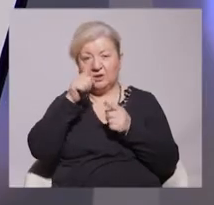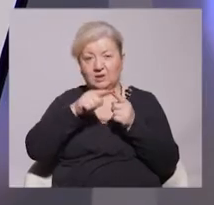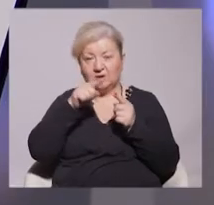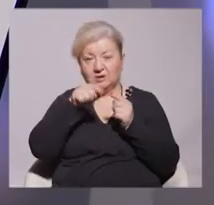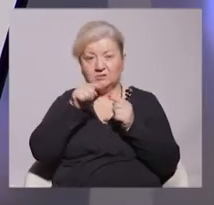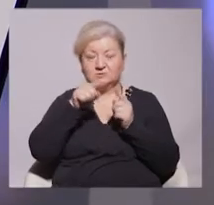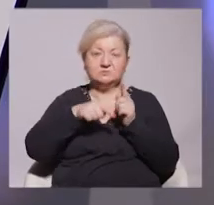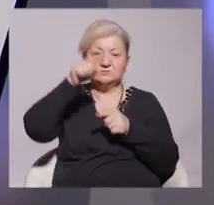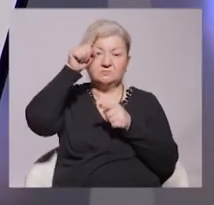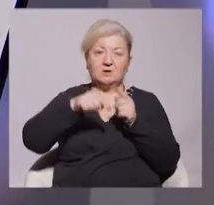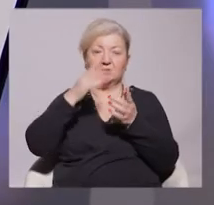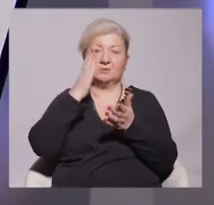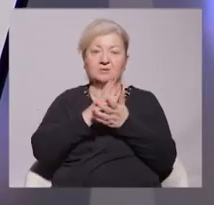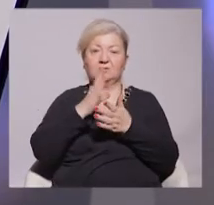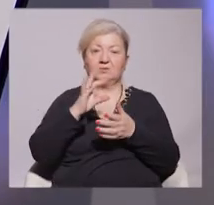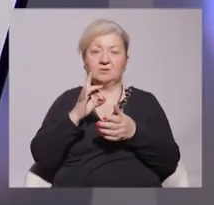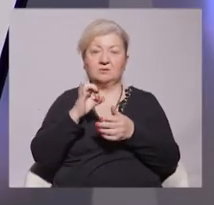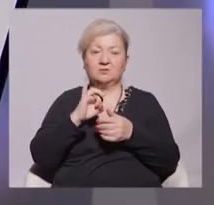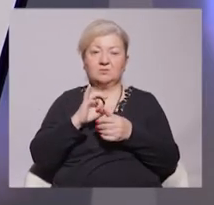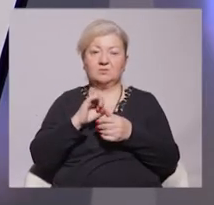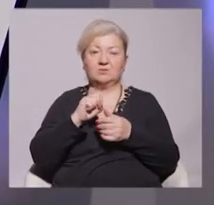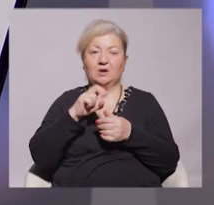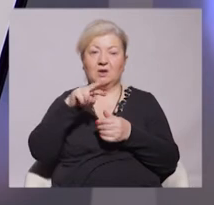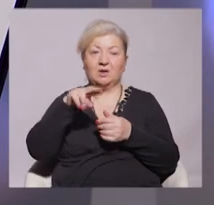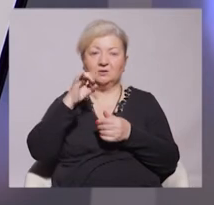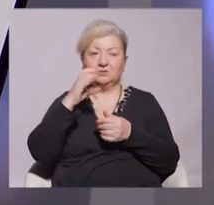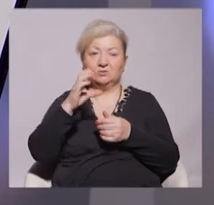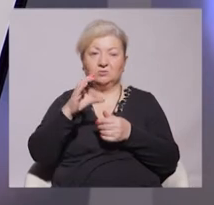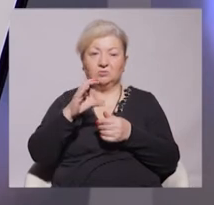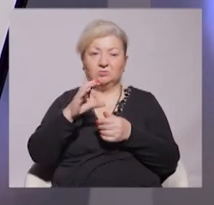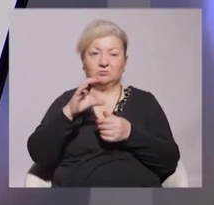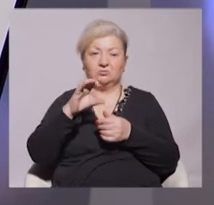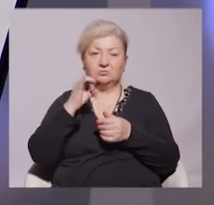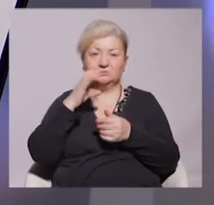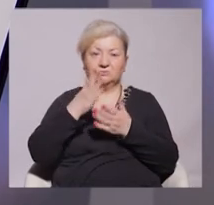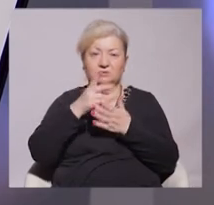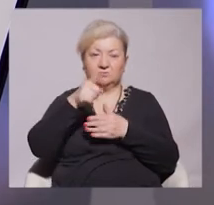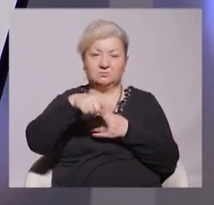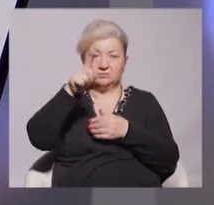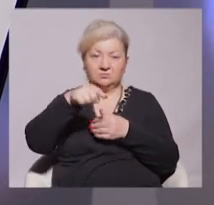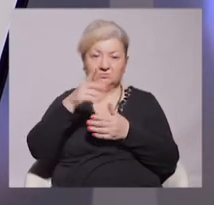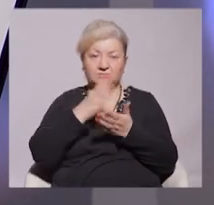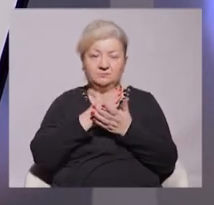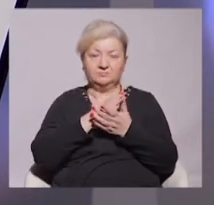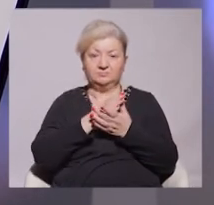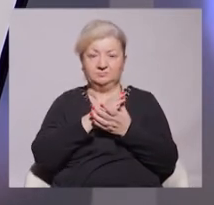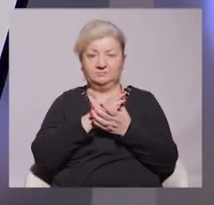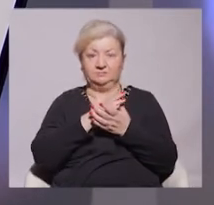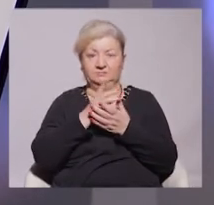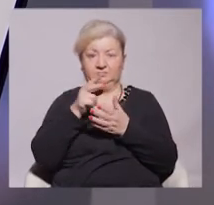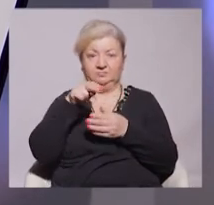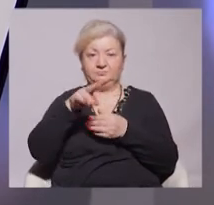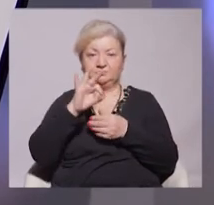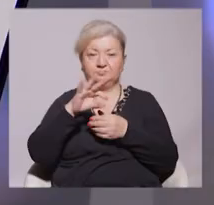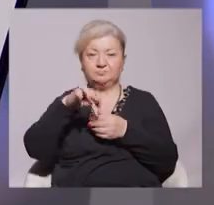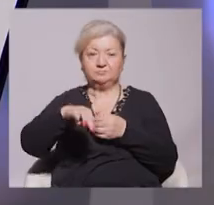სიმაღლე აქ გამოდის, ანუ ეს რადიუსია, ანუ ორჯერ რა დიამეტრი, ანუ ორჯერ რადიუსი, ხო? პირდაპირ ასე დავწეროთ, ანუ პოტენციური